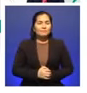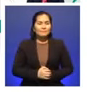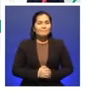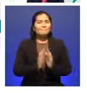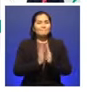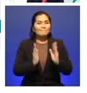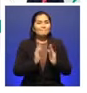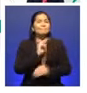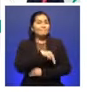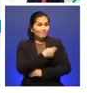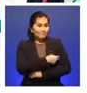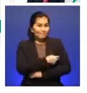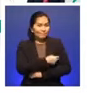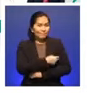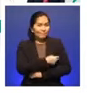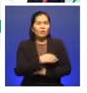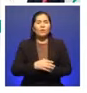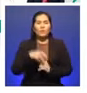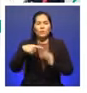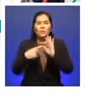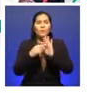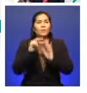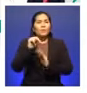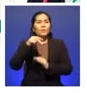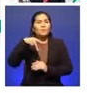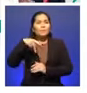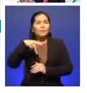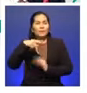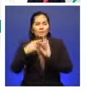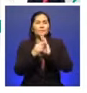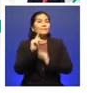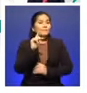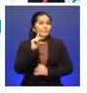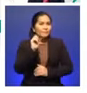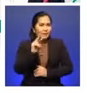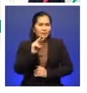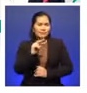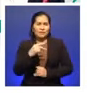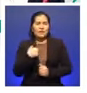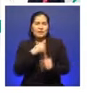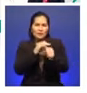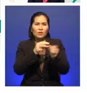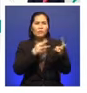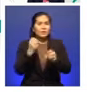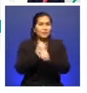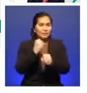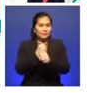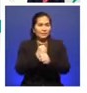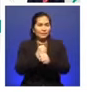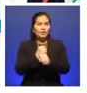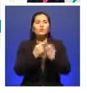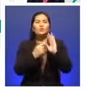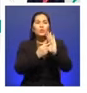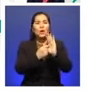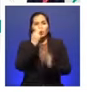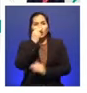ขอบคุณอาจารย์หมอภูมิพฤกษ์โสภารัตน์ที่ได้ให้ข้อคิดได้ให้คำต่างๆในการทำงานเช่นลองหาข